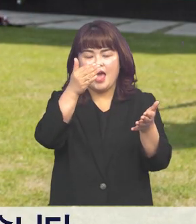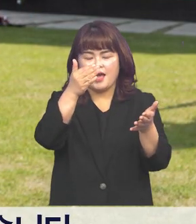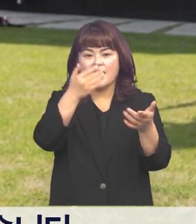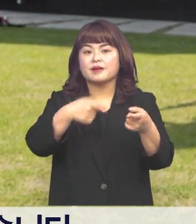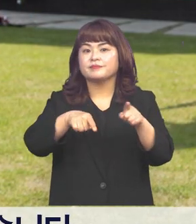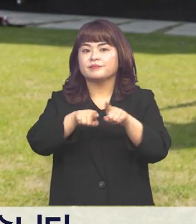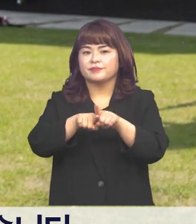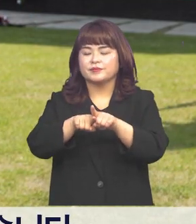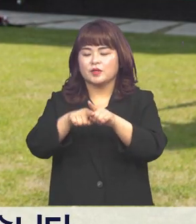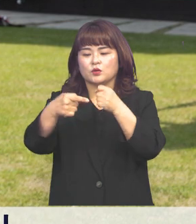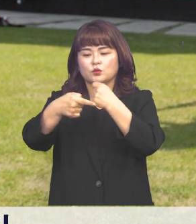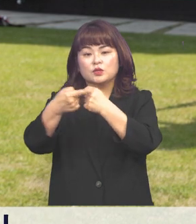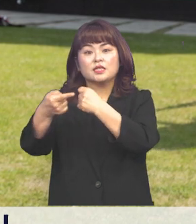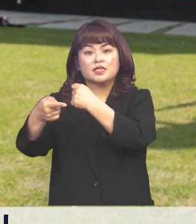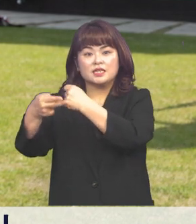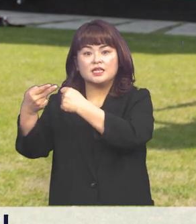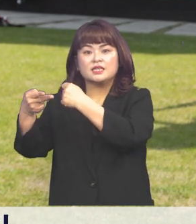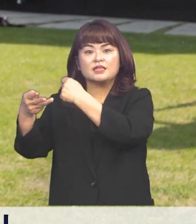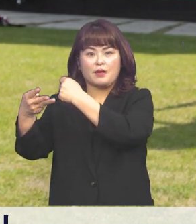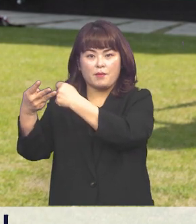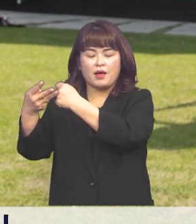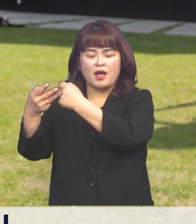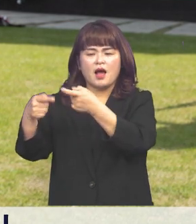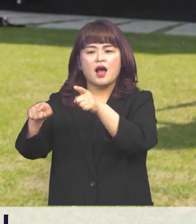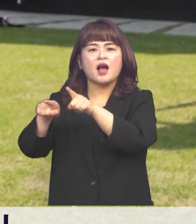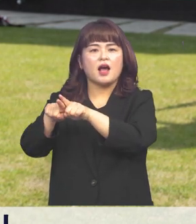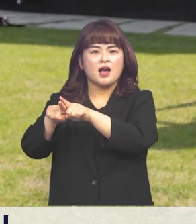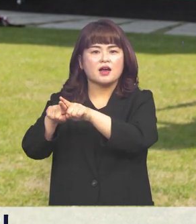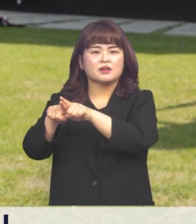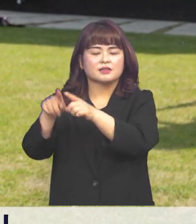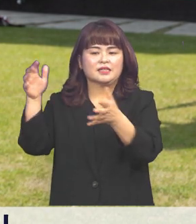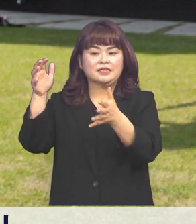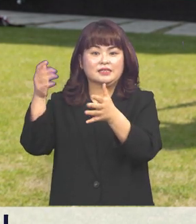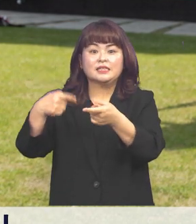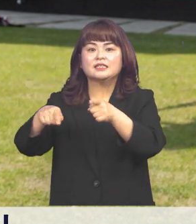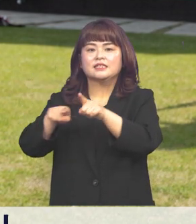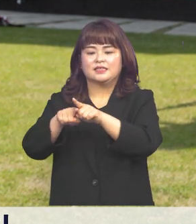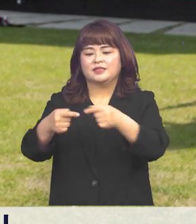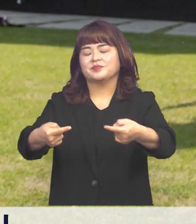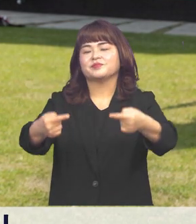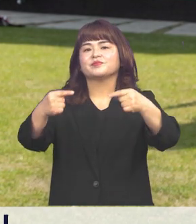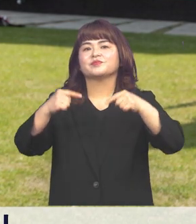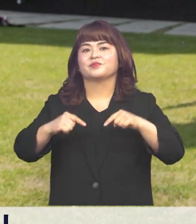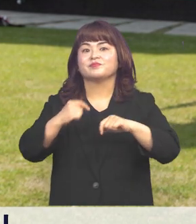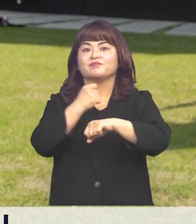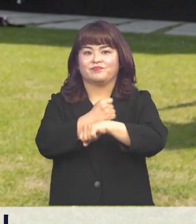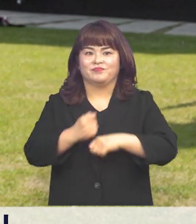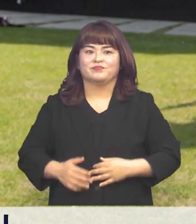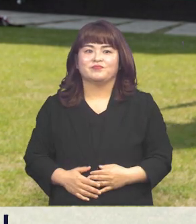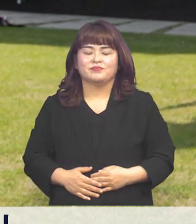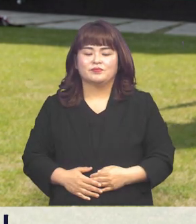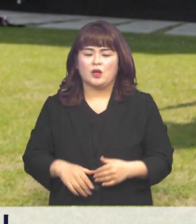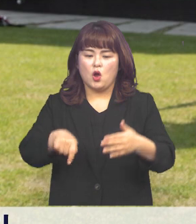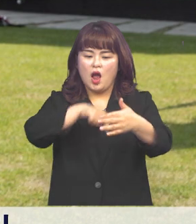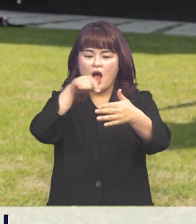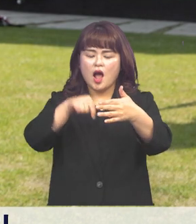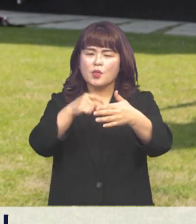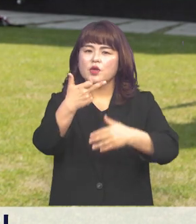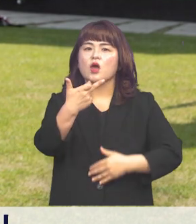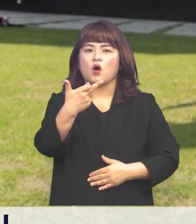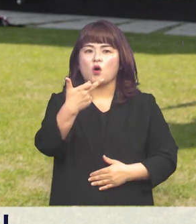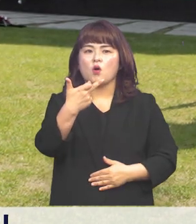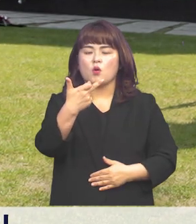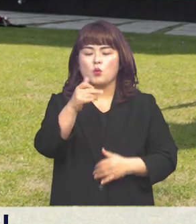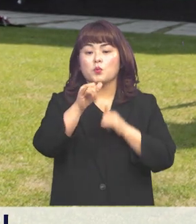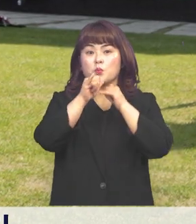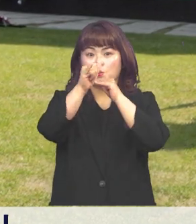유치원부의 어린이들, 초등학교 1, 2, 3학년, 저학년부 어린이들이 참여를 했습니다.